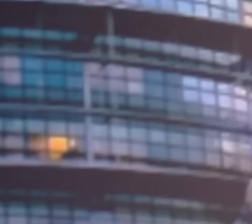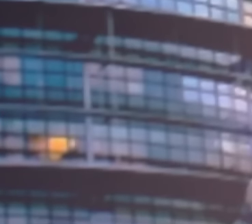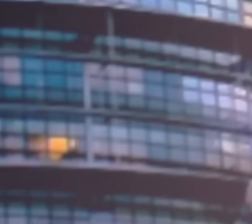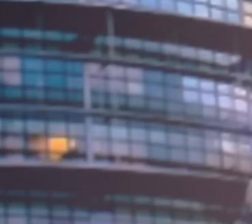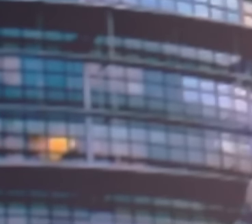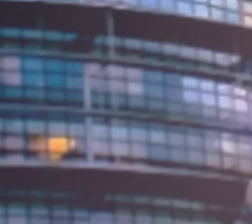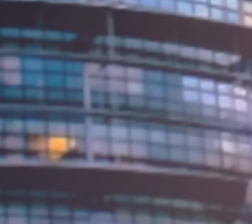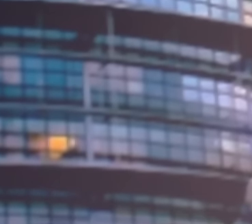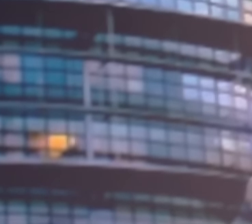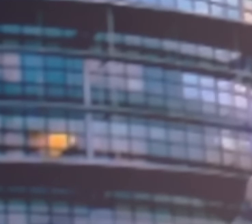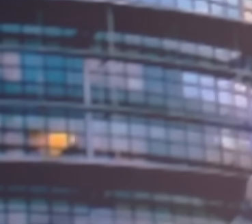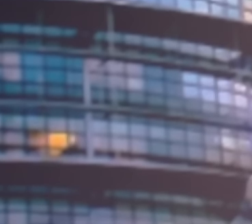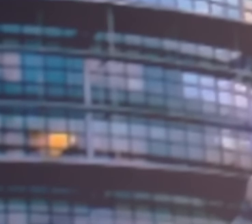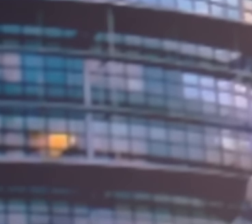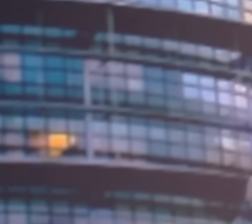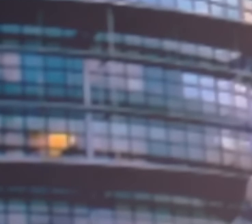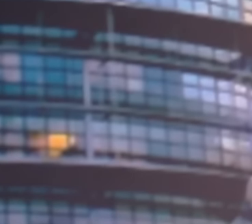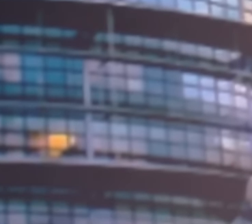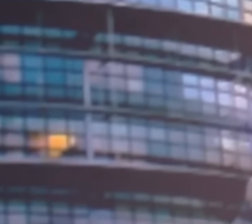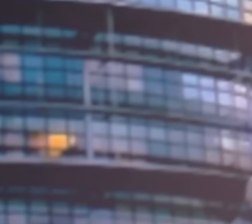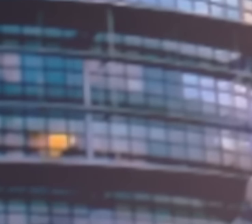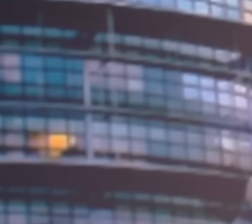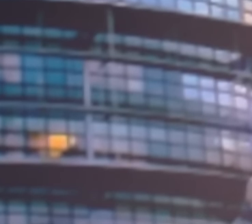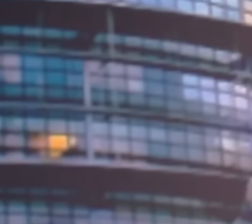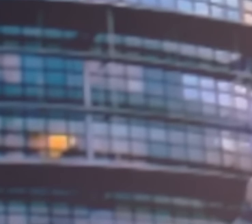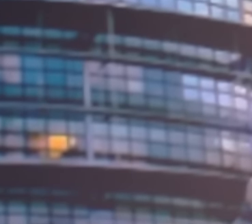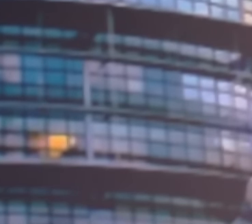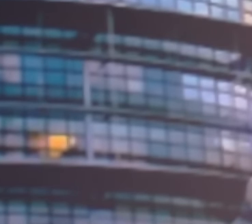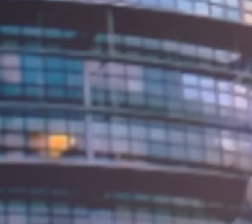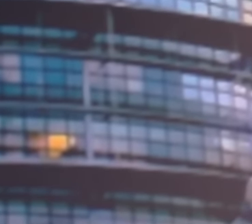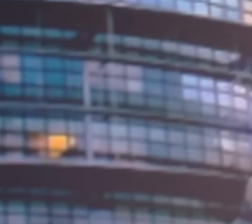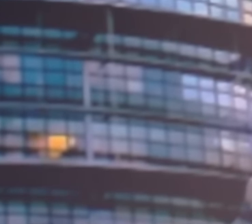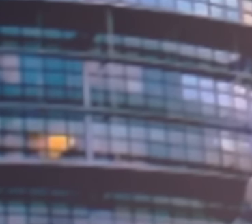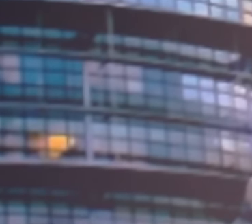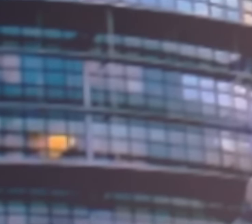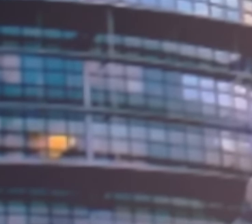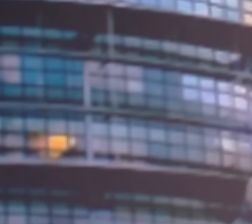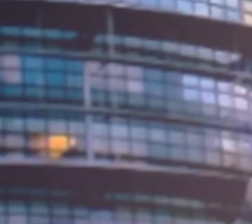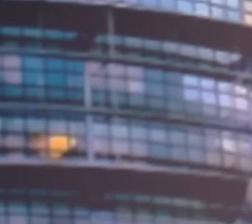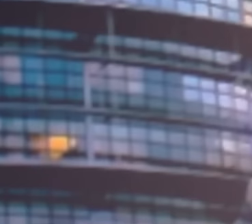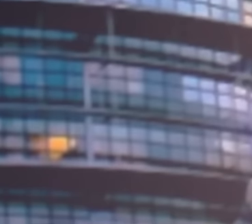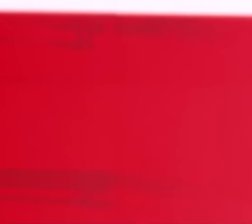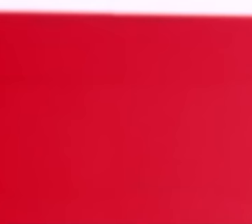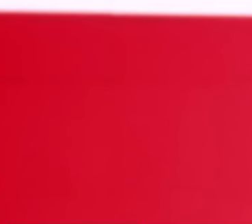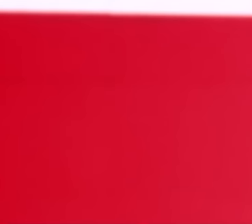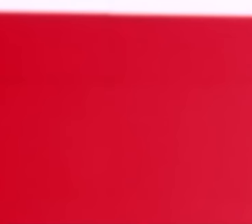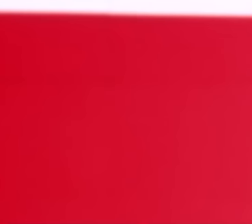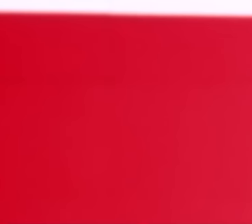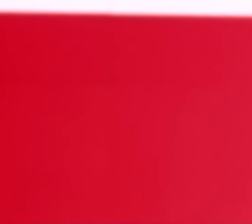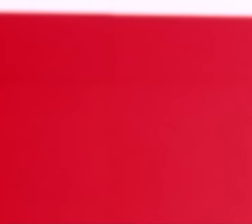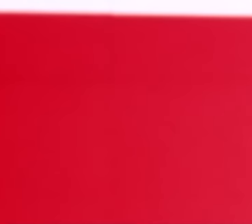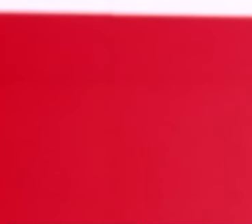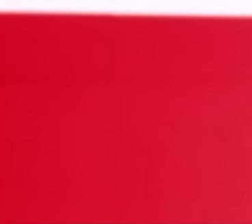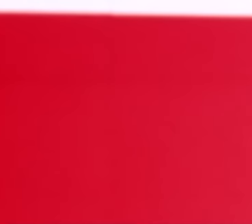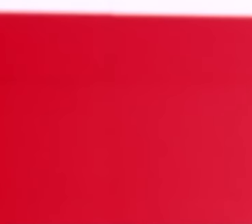στο σημείο αυτό θα καλωσορίσουμε στο κεντρικό δελτίο ειδήσεων του open το γενικό γραμματέα του κομμουνιστικού κόμματος ελλάδος τον κύριο δημήτρη κουτσούμπα